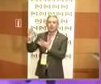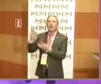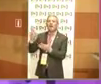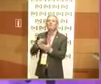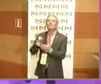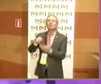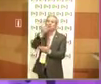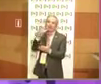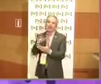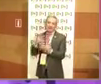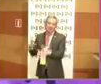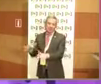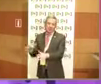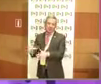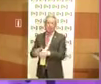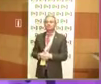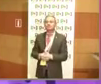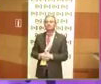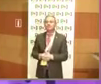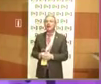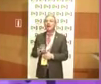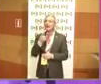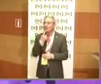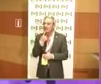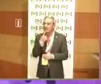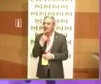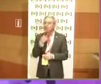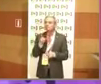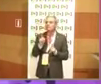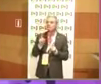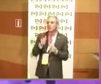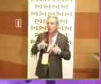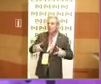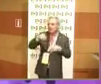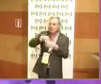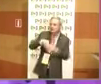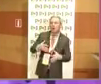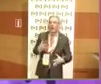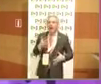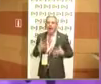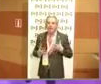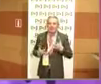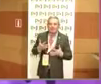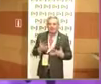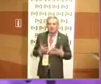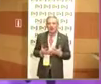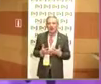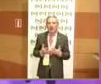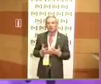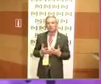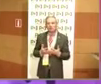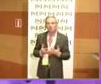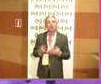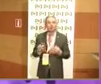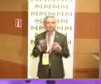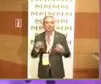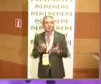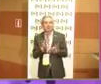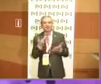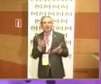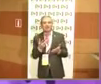italiani. Grazie dunque a chi si è appassionato in questo congresso, perché non era affatto scontato,